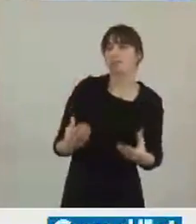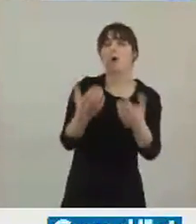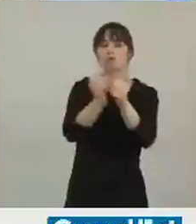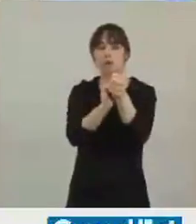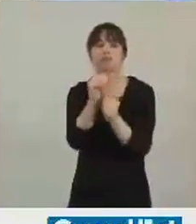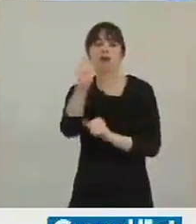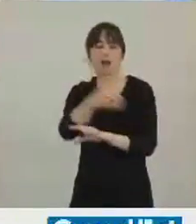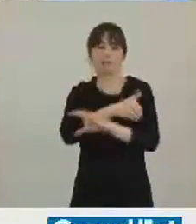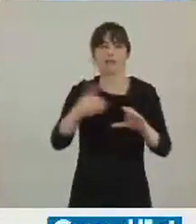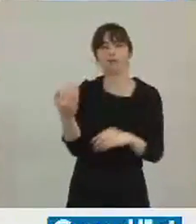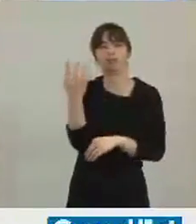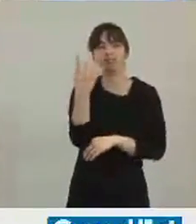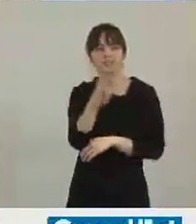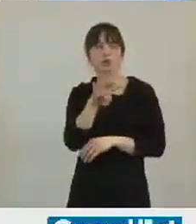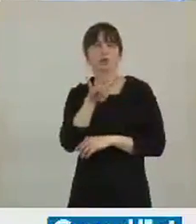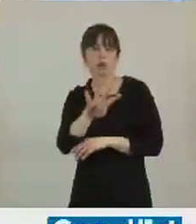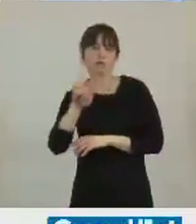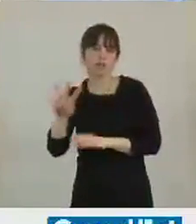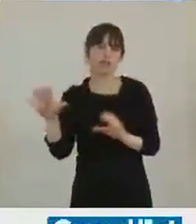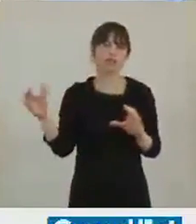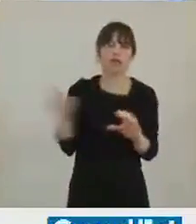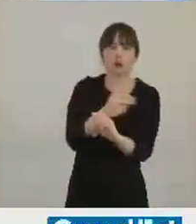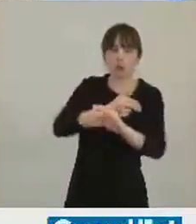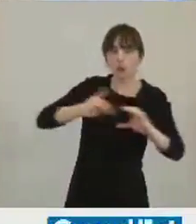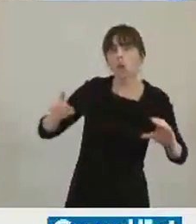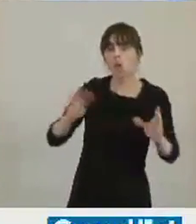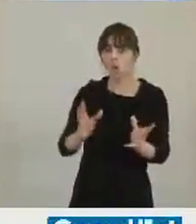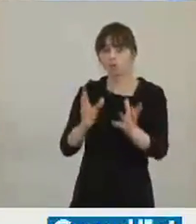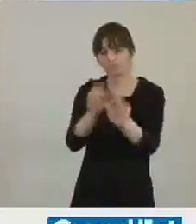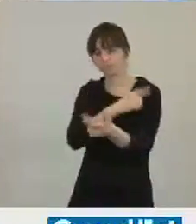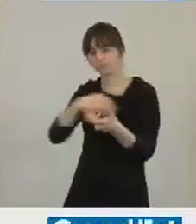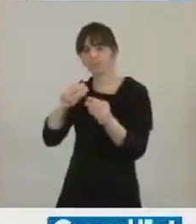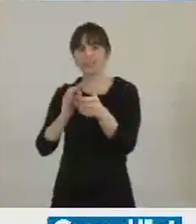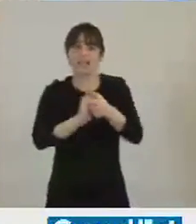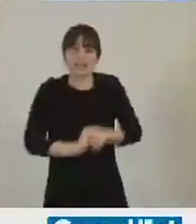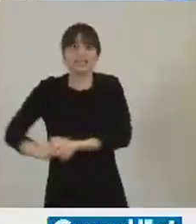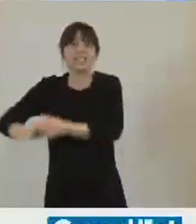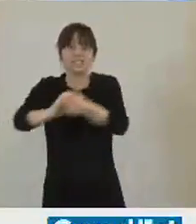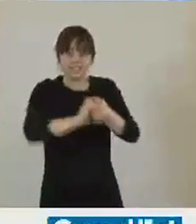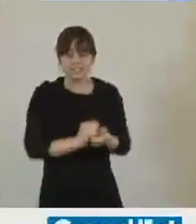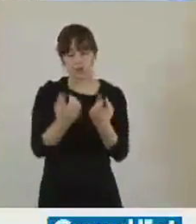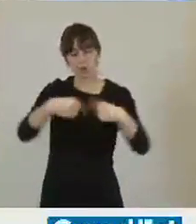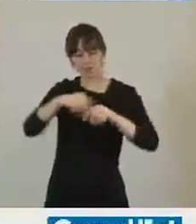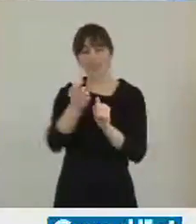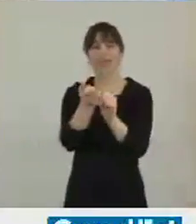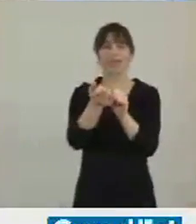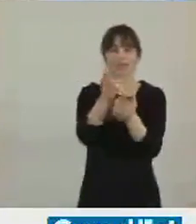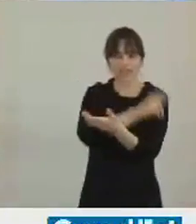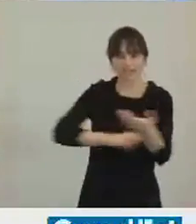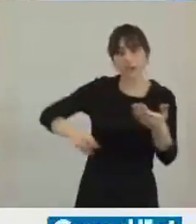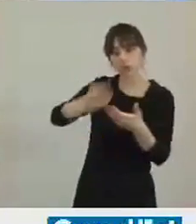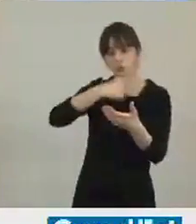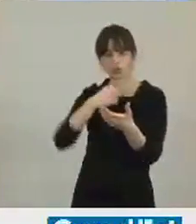1 445 000 €, soutien aux ligues, comités sportifs régionaux qui sont nos interlocuteurs